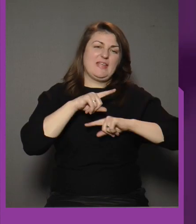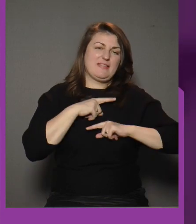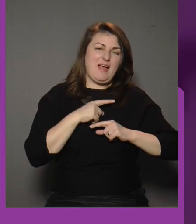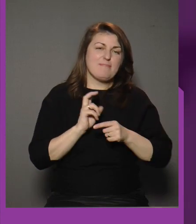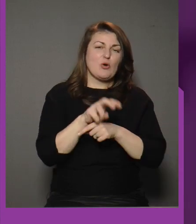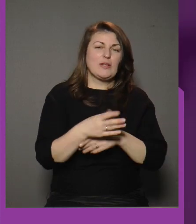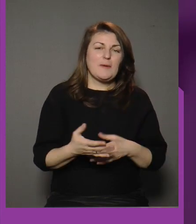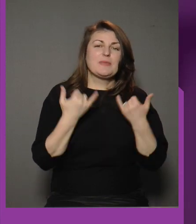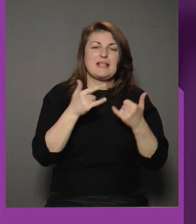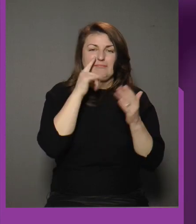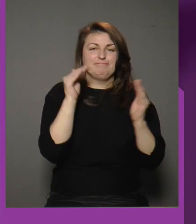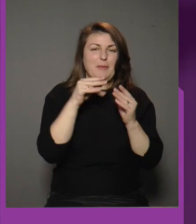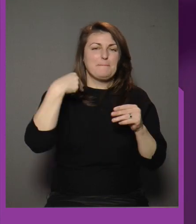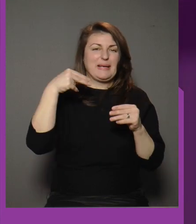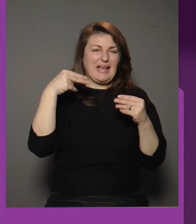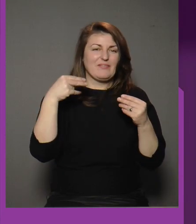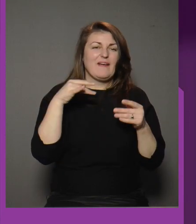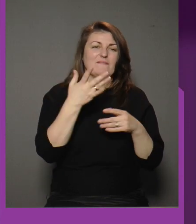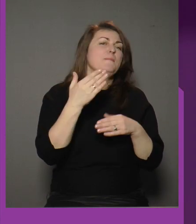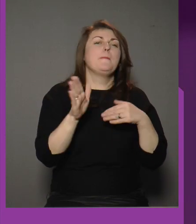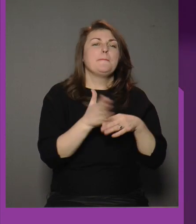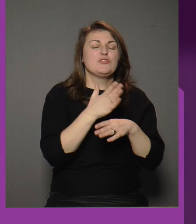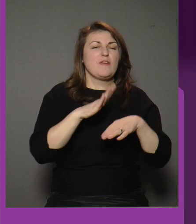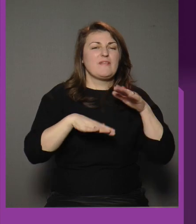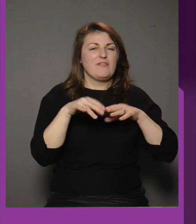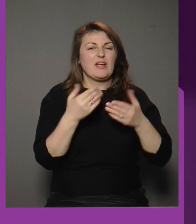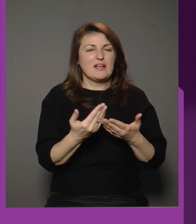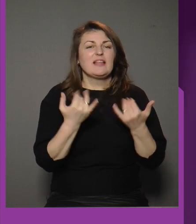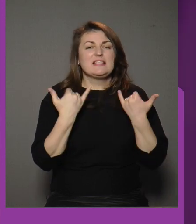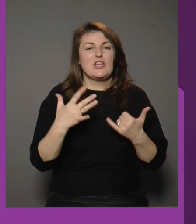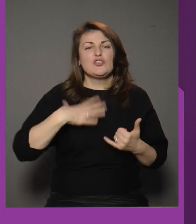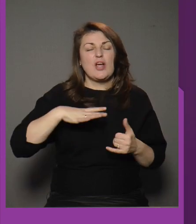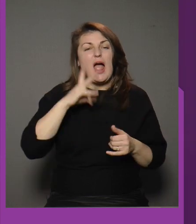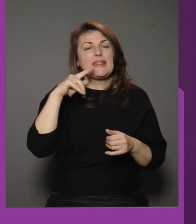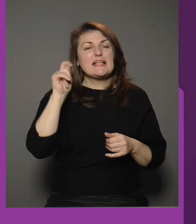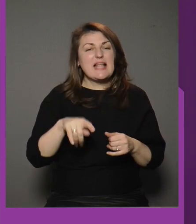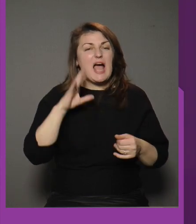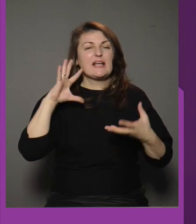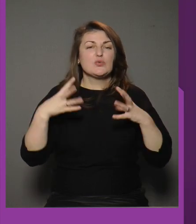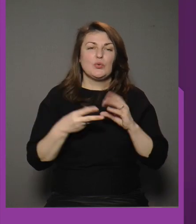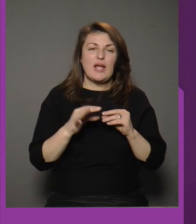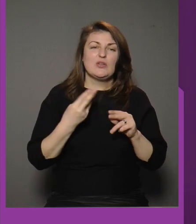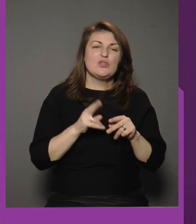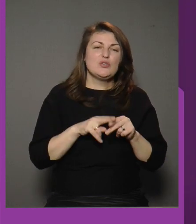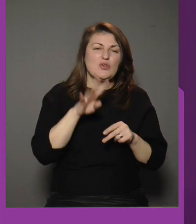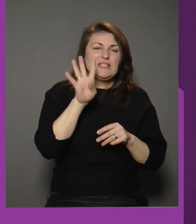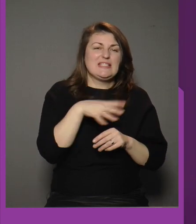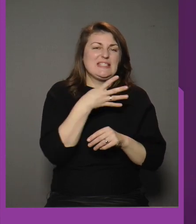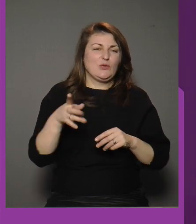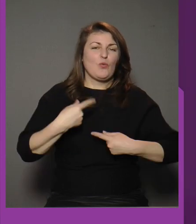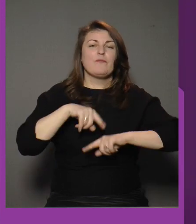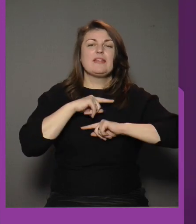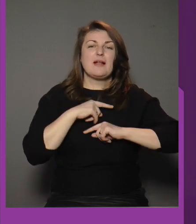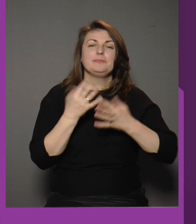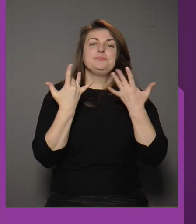Зараз невеличка перерва між кваліфікацією, так і фіналом? Так, наразі чекають на старті результати і цю сітку фінальну. Угу.